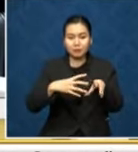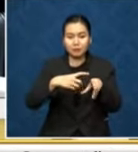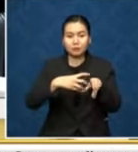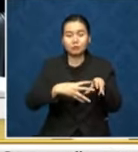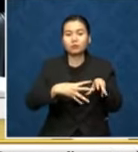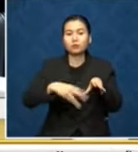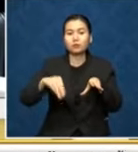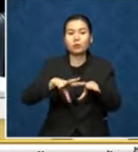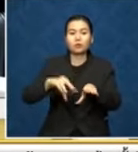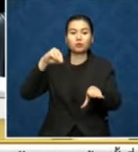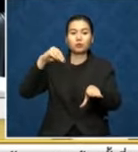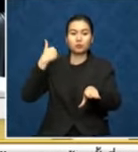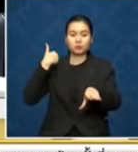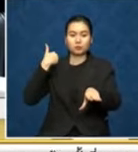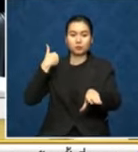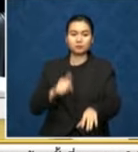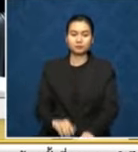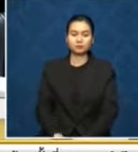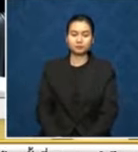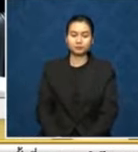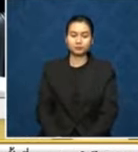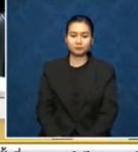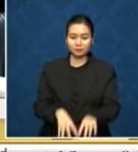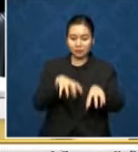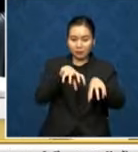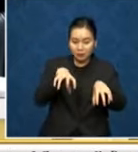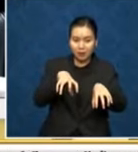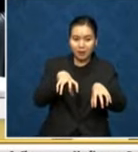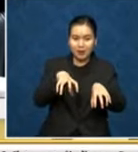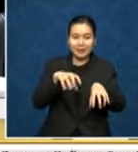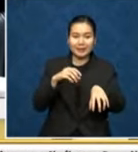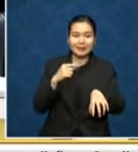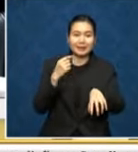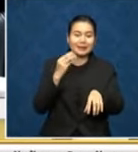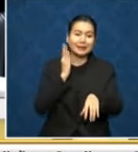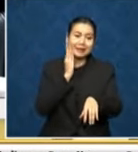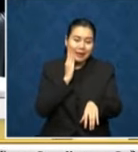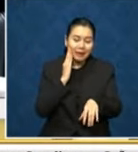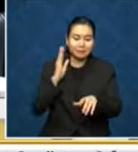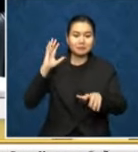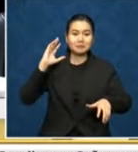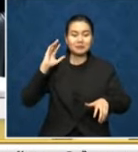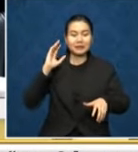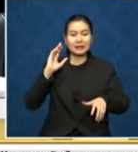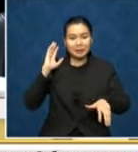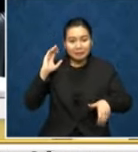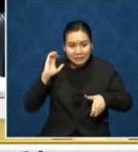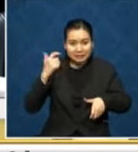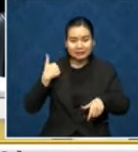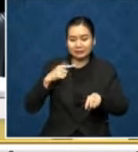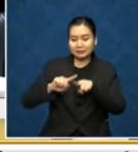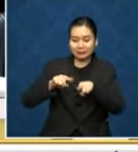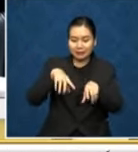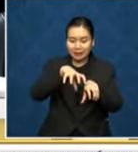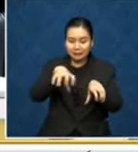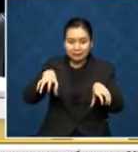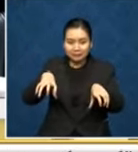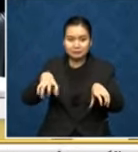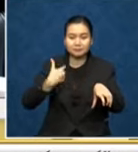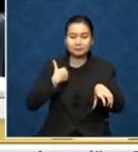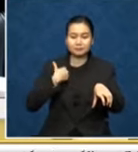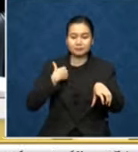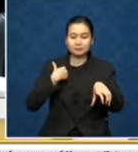นนพันชาติแก้มลิงหนองน้ำขุ่นพร้อมอาคารประกอบแก้มลิงหนองแสงพร้อมอาคารประกอบแก้มลิงหนองท